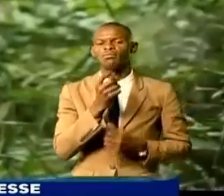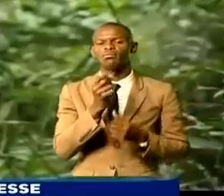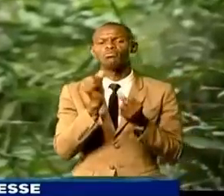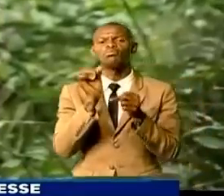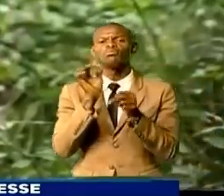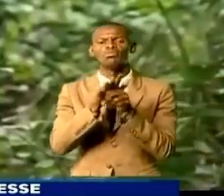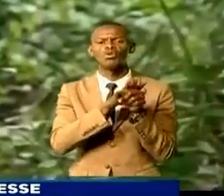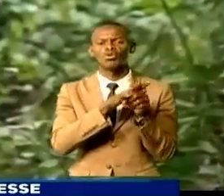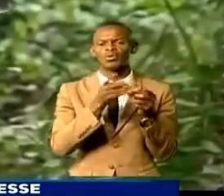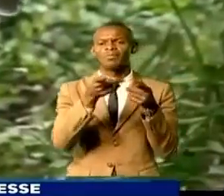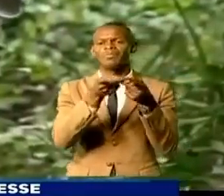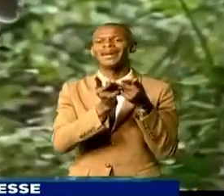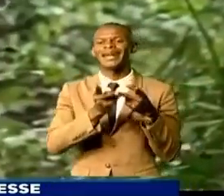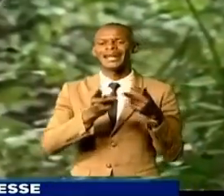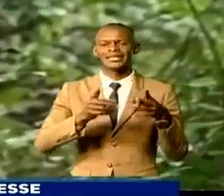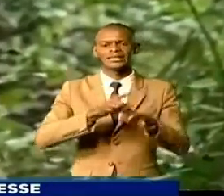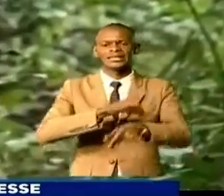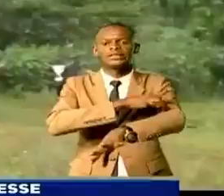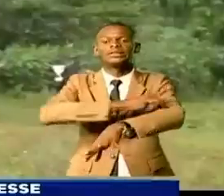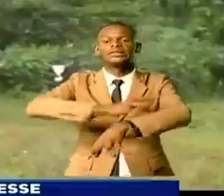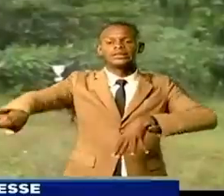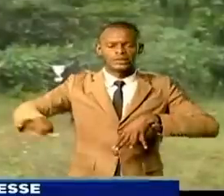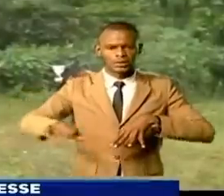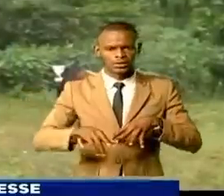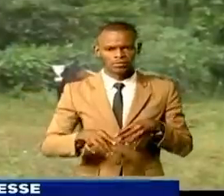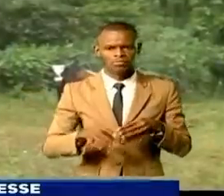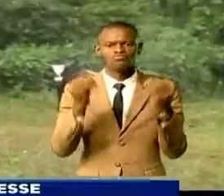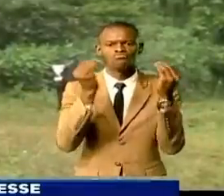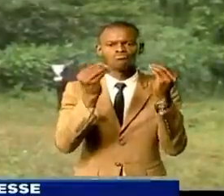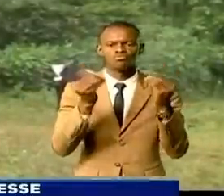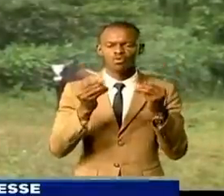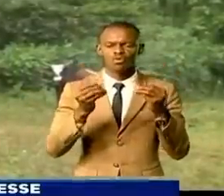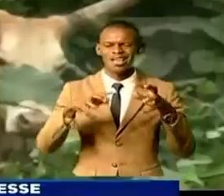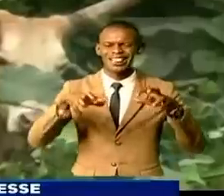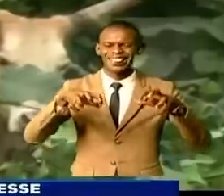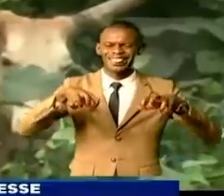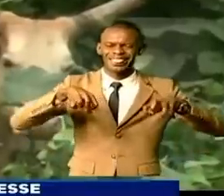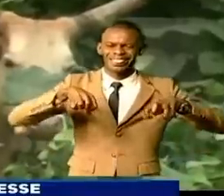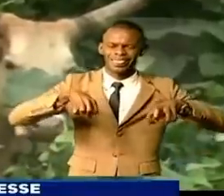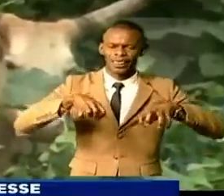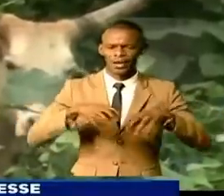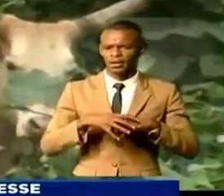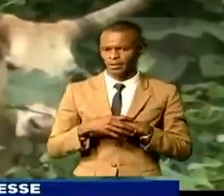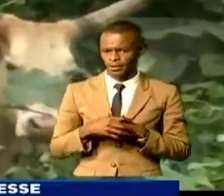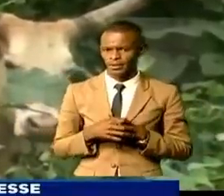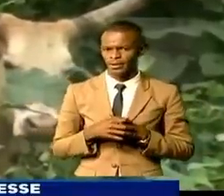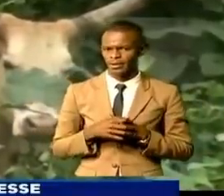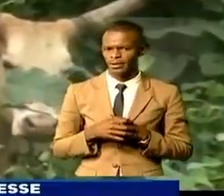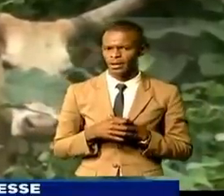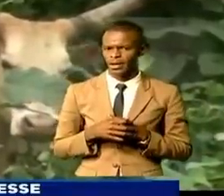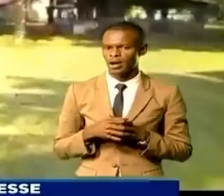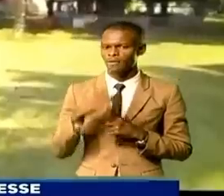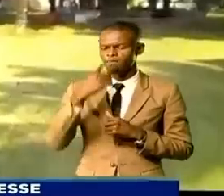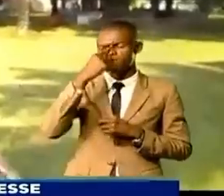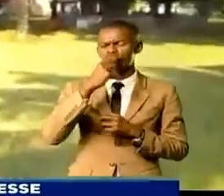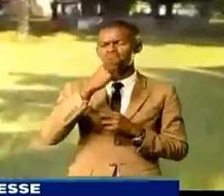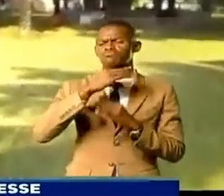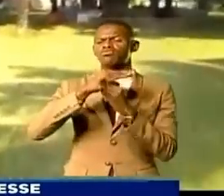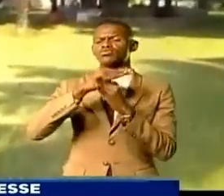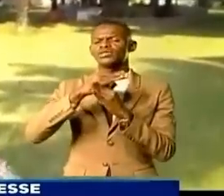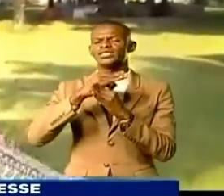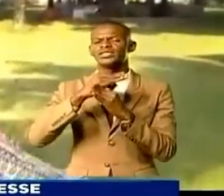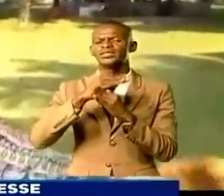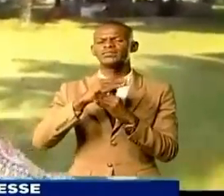désertification, bien que la sécheresse puissent aggraver les problèmes, ce sont plutôt les activités humaines qui la provoquent. On